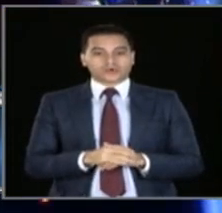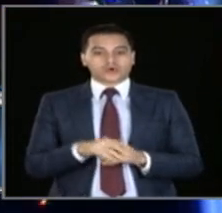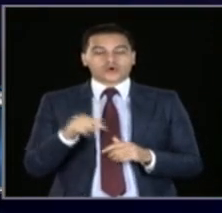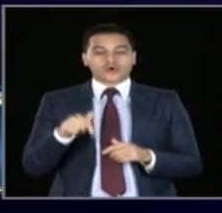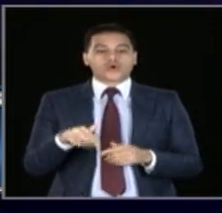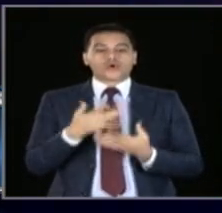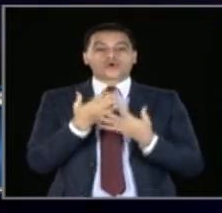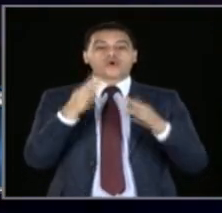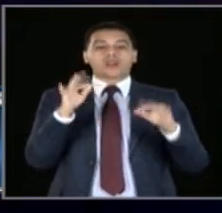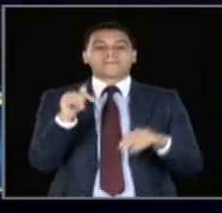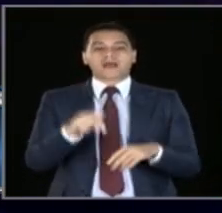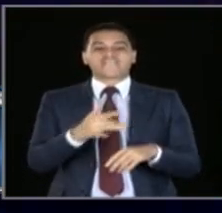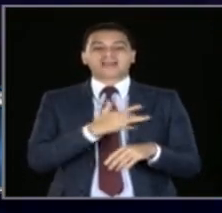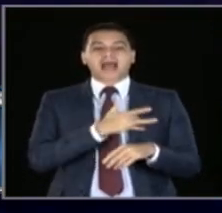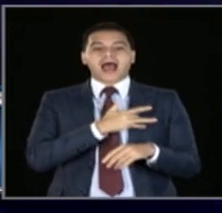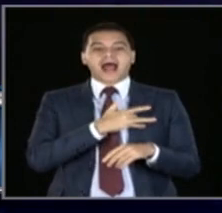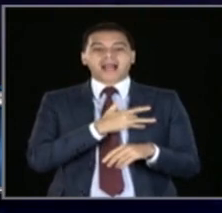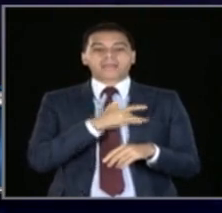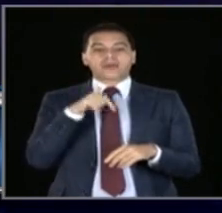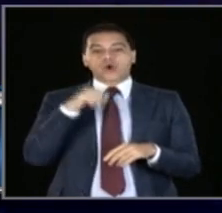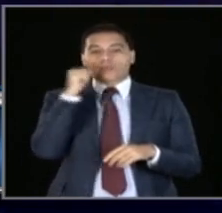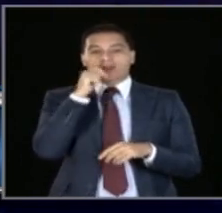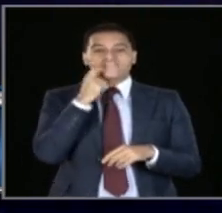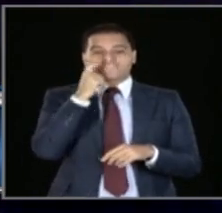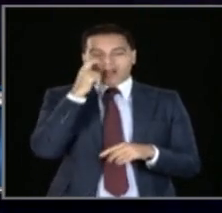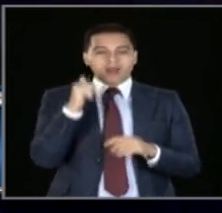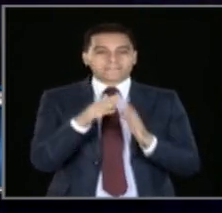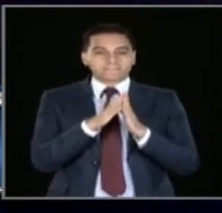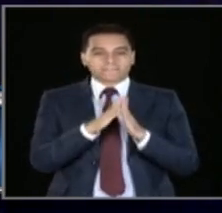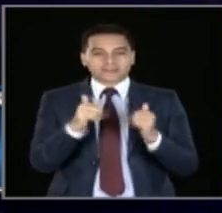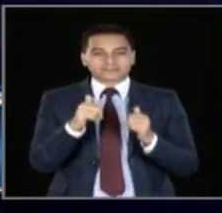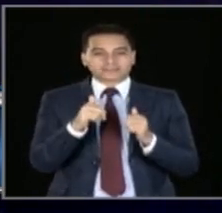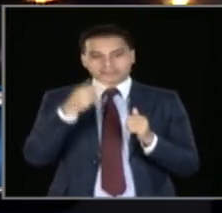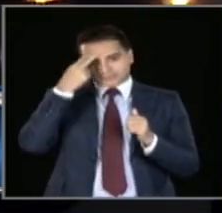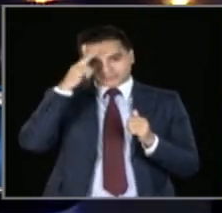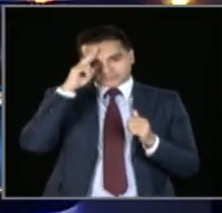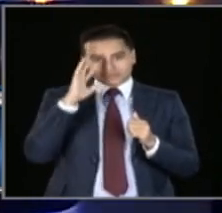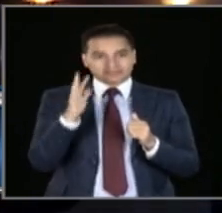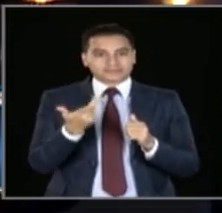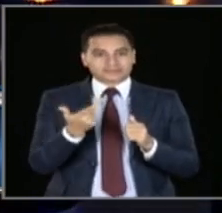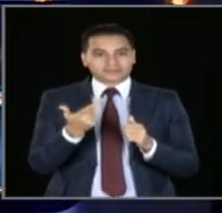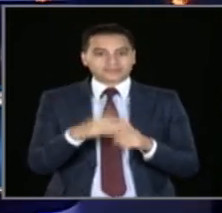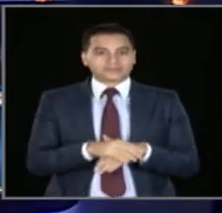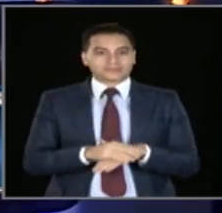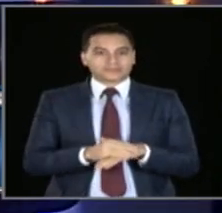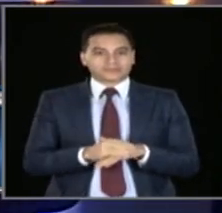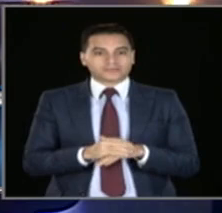فنون كل ما في القلب هي اغنيه الفنان مصري معاصر فمن هو